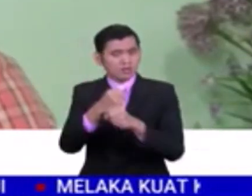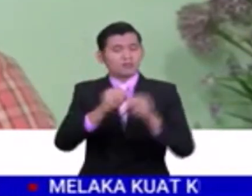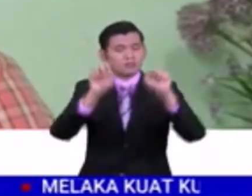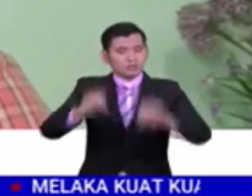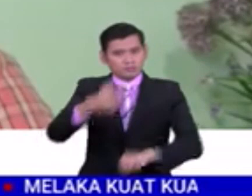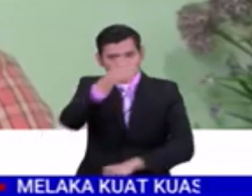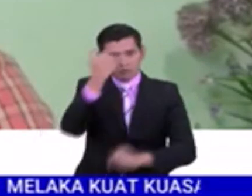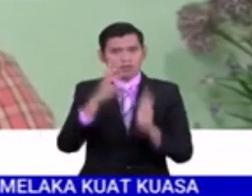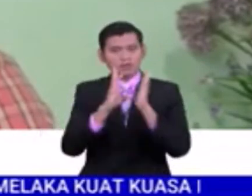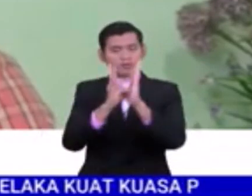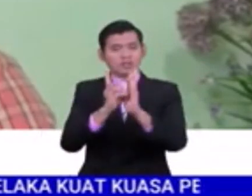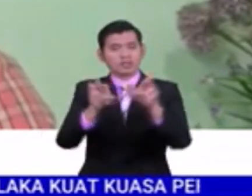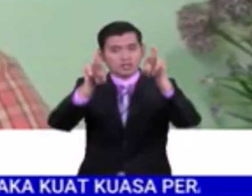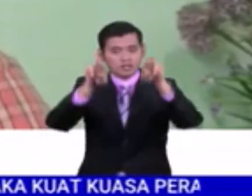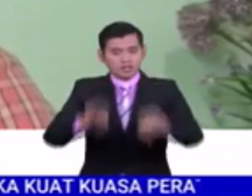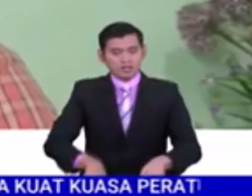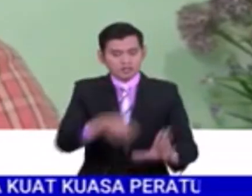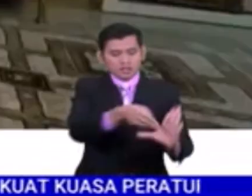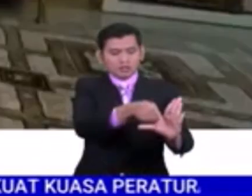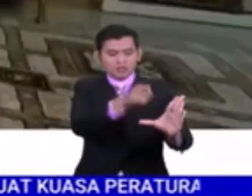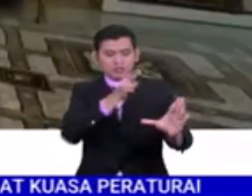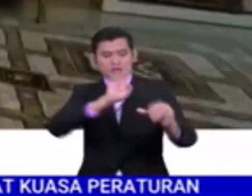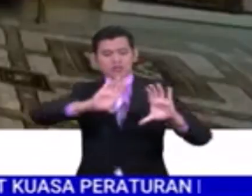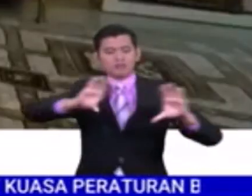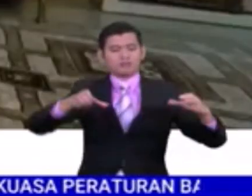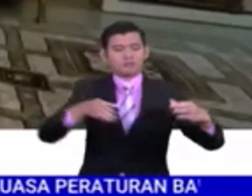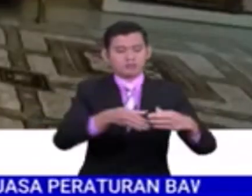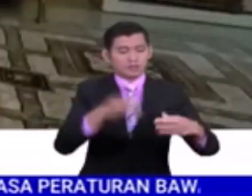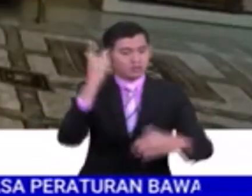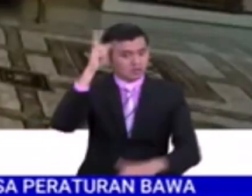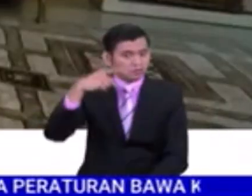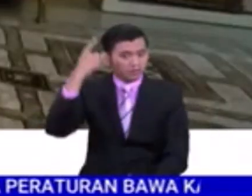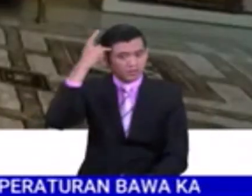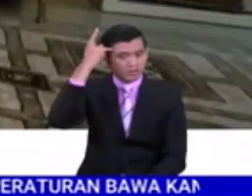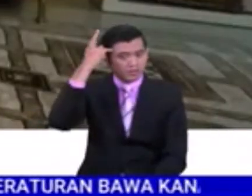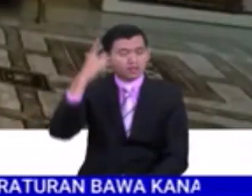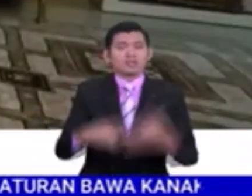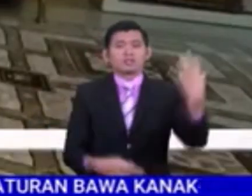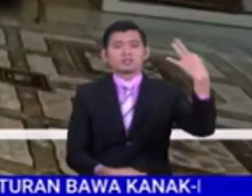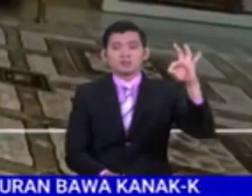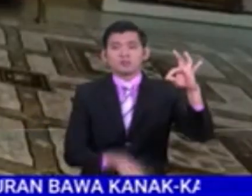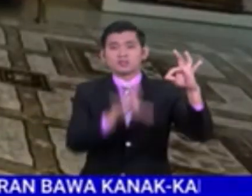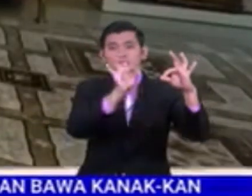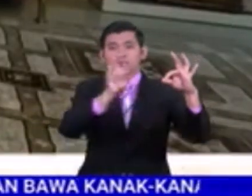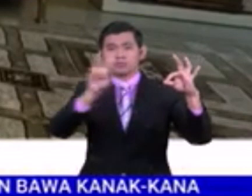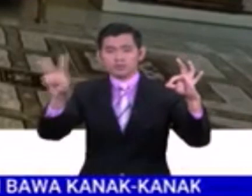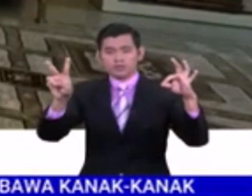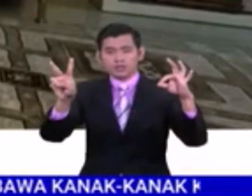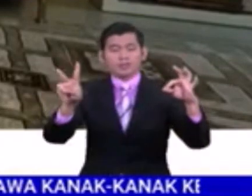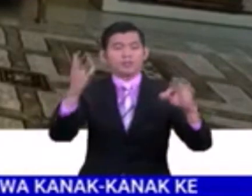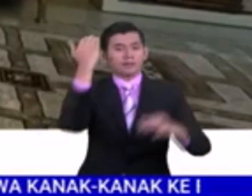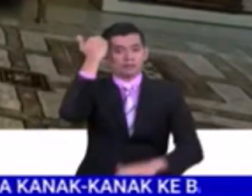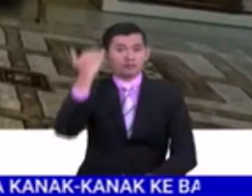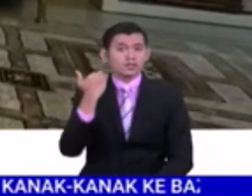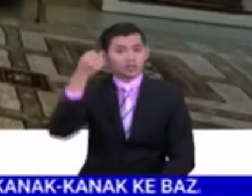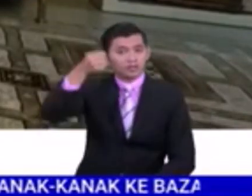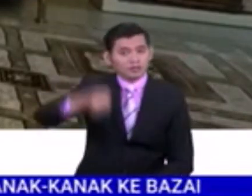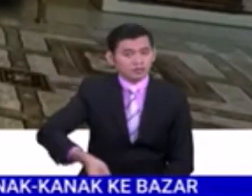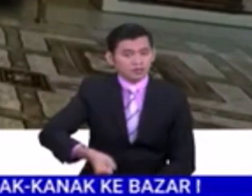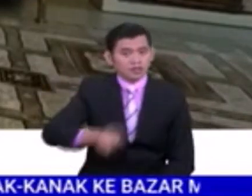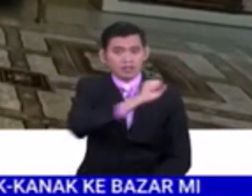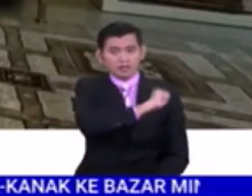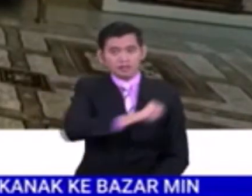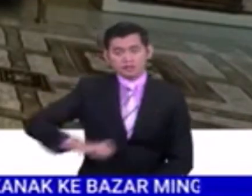menyebabkan seorang wakil rakyat keluar dari parti mereka. Pada tahun 1992, pihak Mahkamah Agung pada waktu